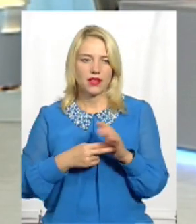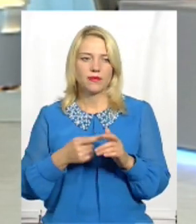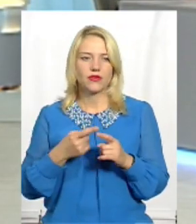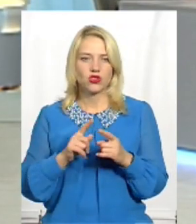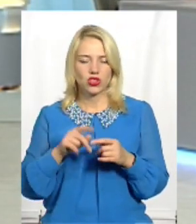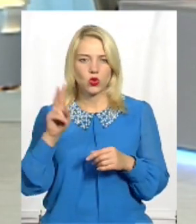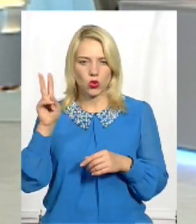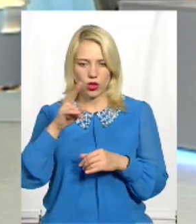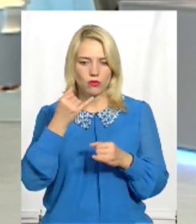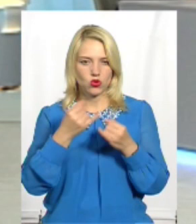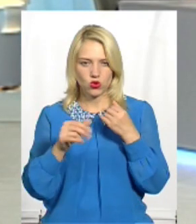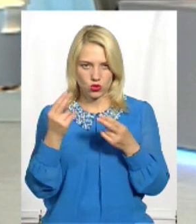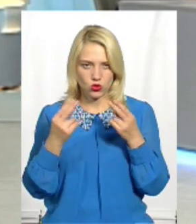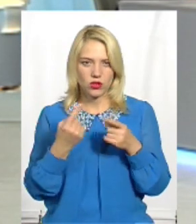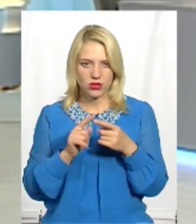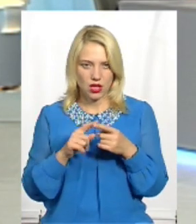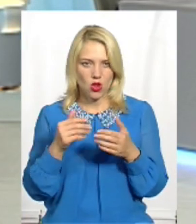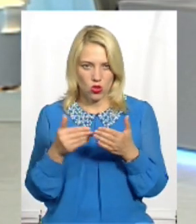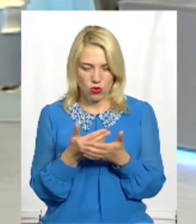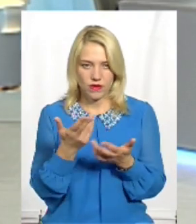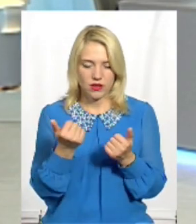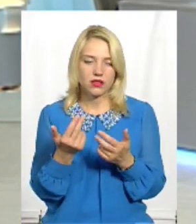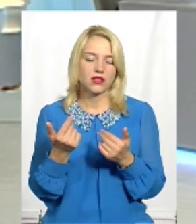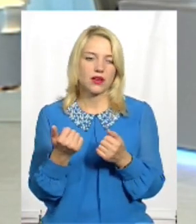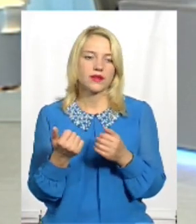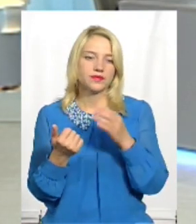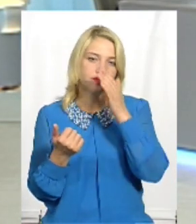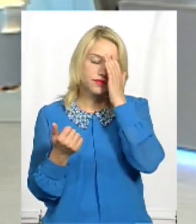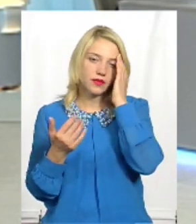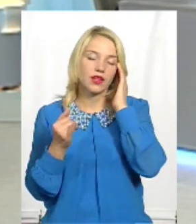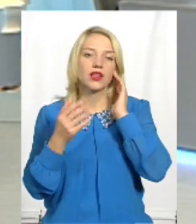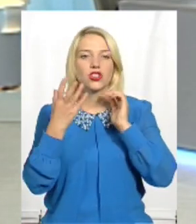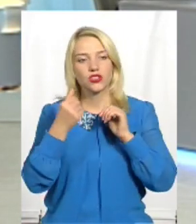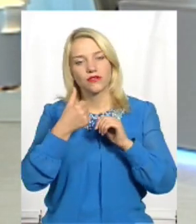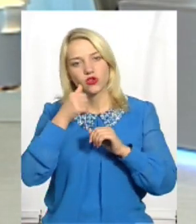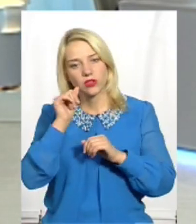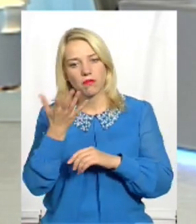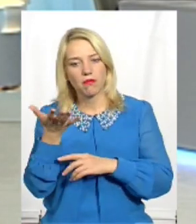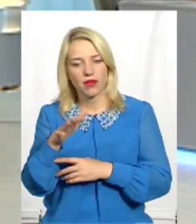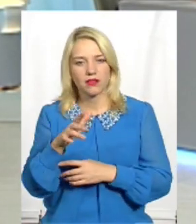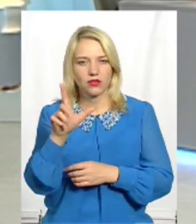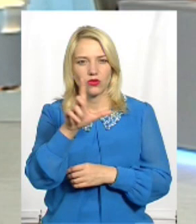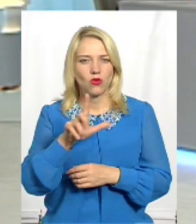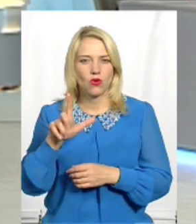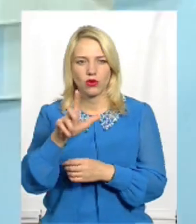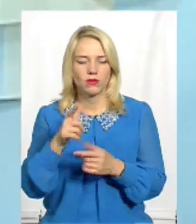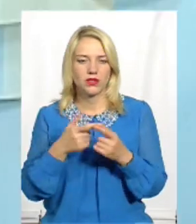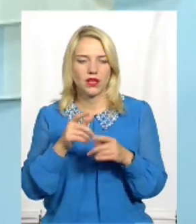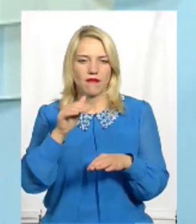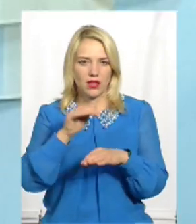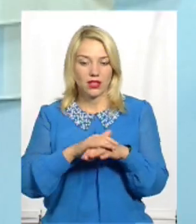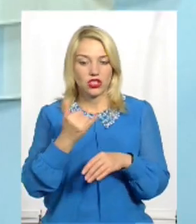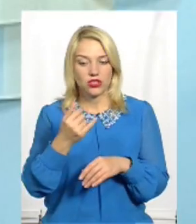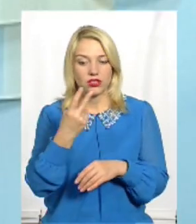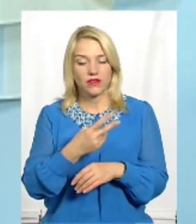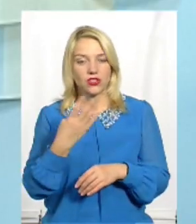які так, їздять? Так. Це їх 29? Так. І ще нових 5 вчорашніх? Так. То фактично зараз